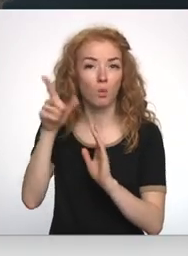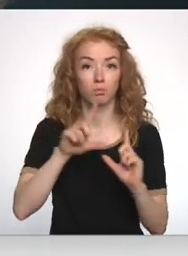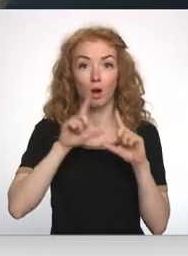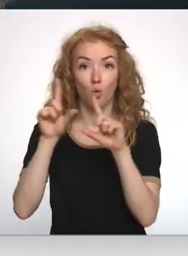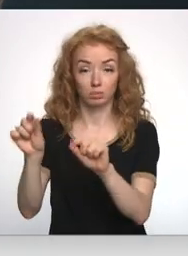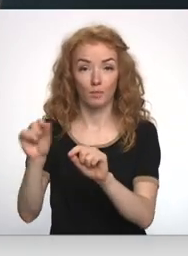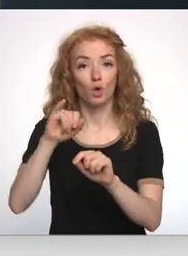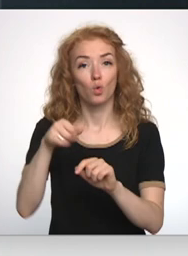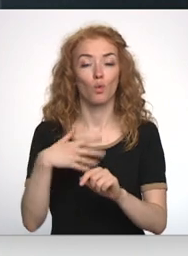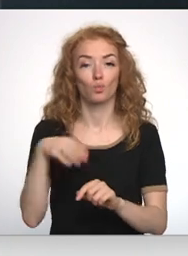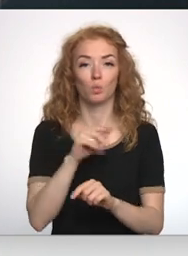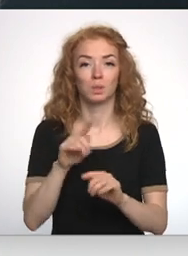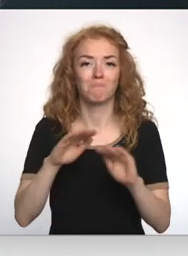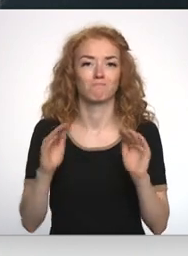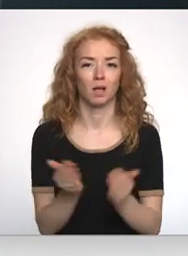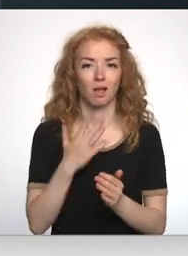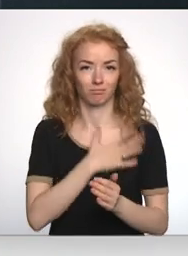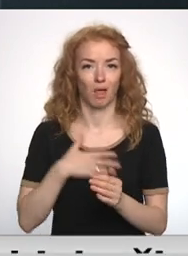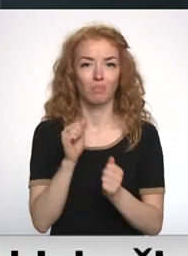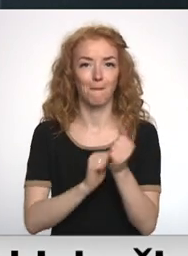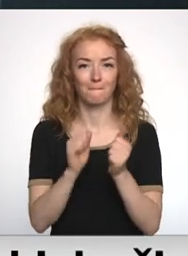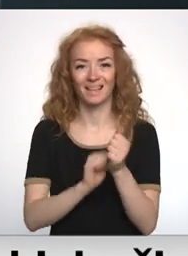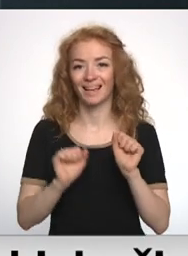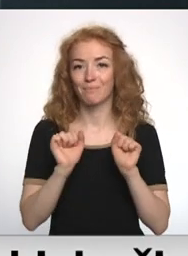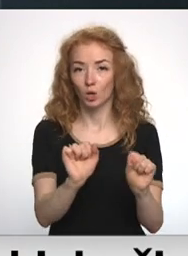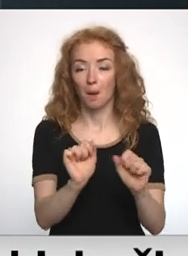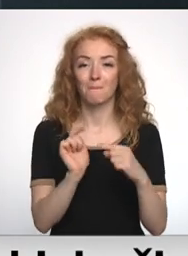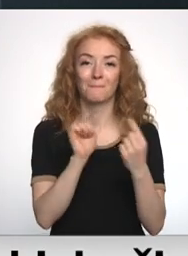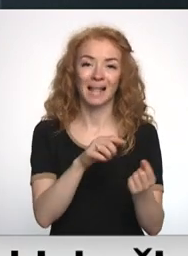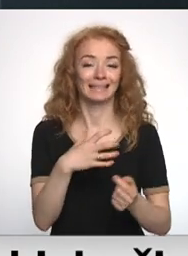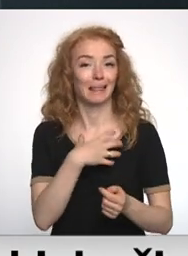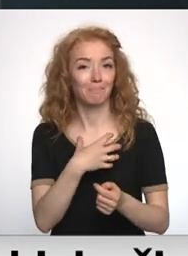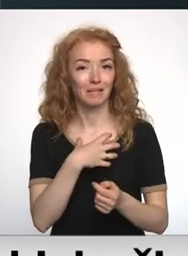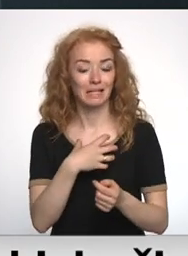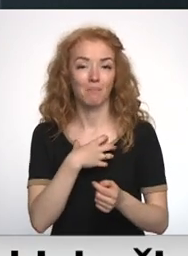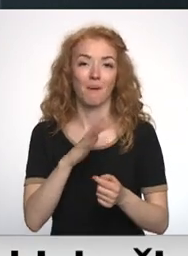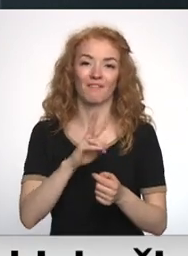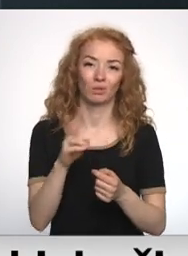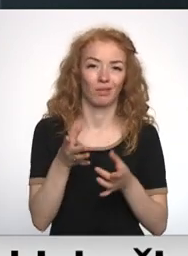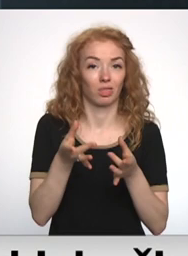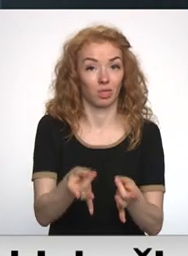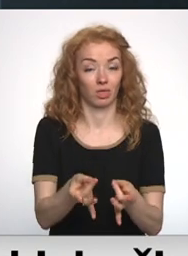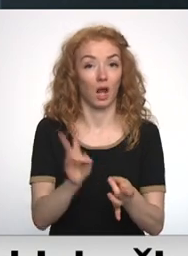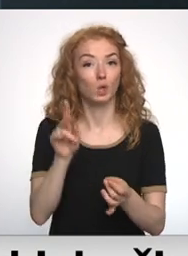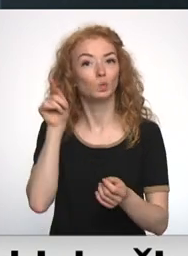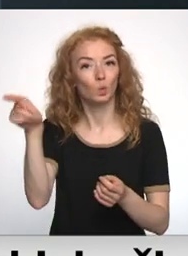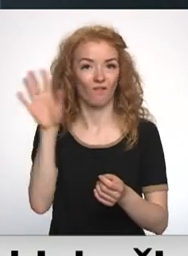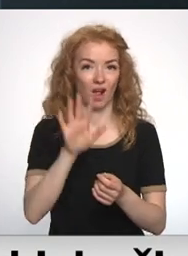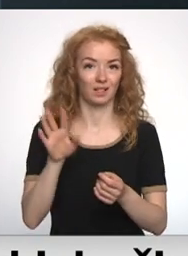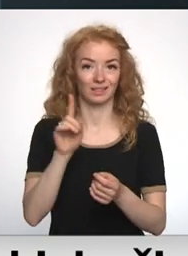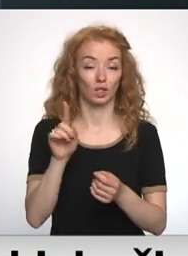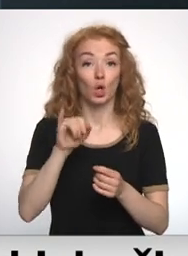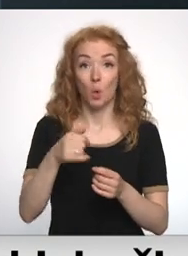mums ir mazāka dabiskā imunitāte pret tām slimībām vai ierosinātājiem, kas tur ir. Jo mēs dzīvē ar to